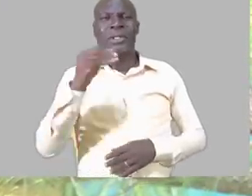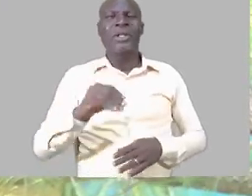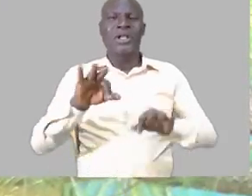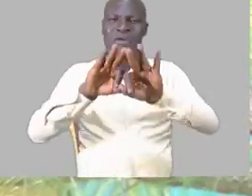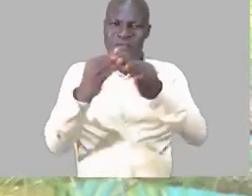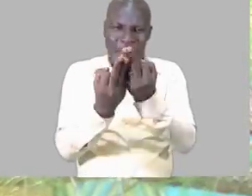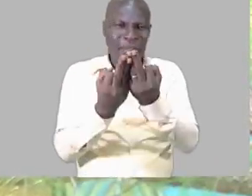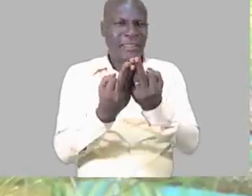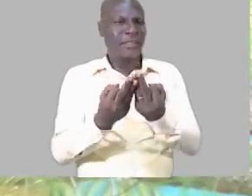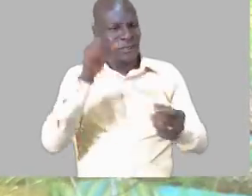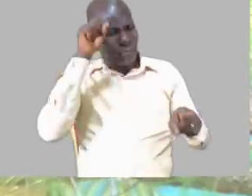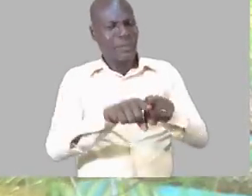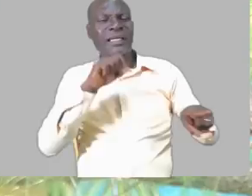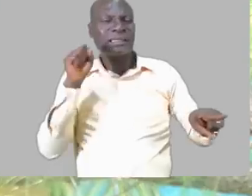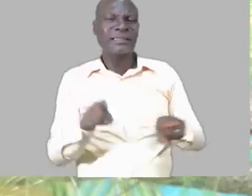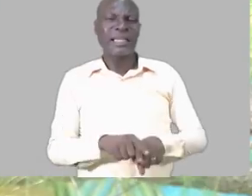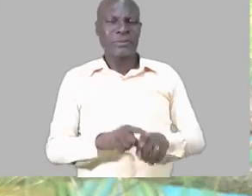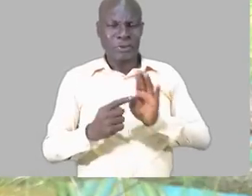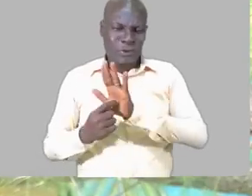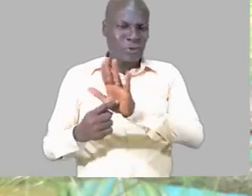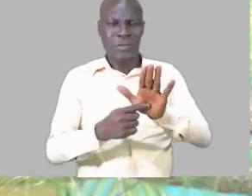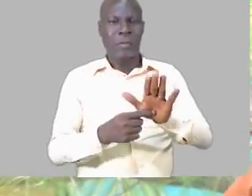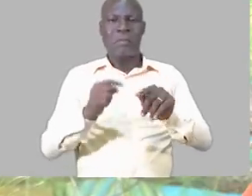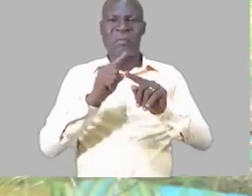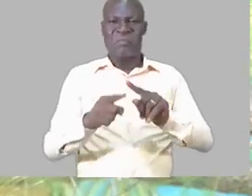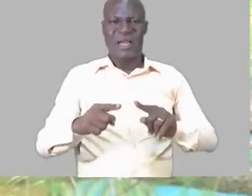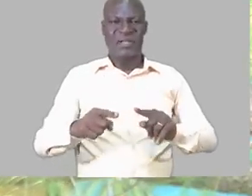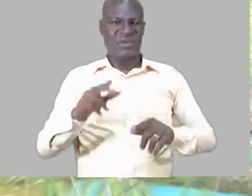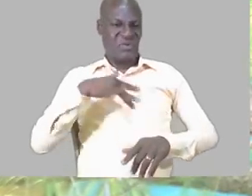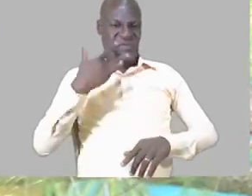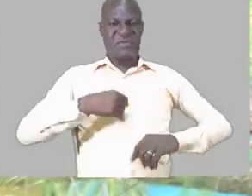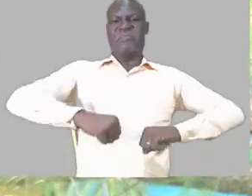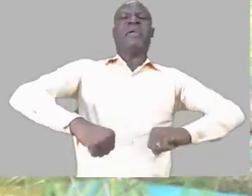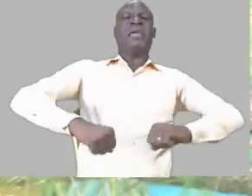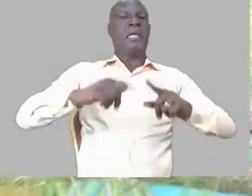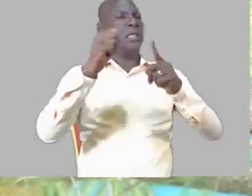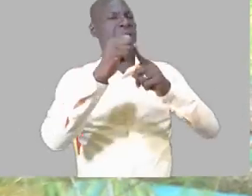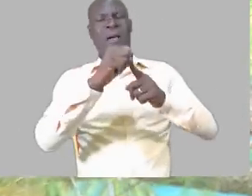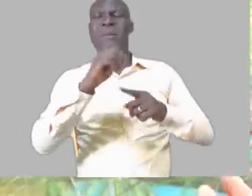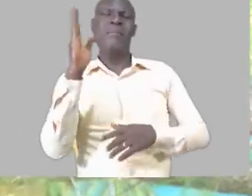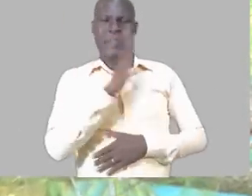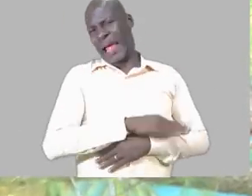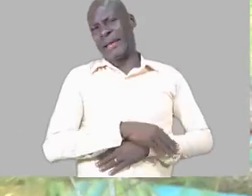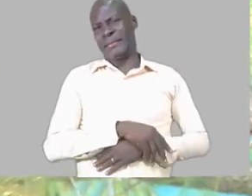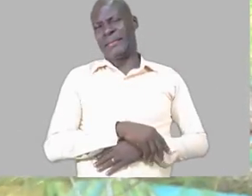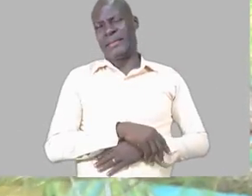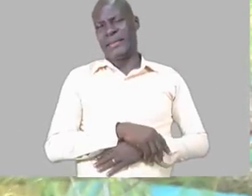nuanom asetenam ano na define wo enti mfo ni nkoto niema kese